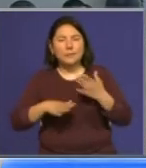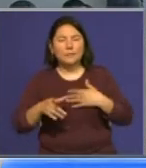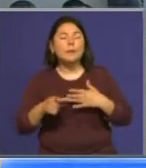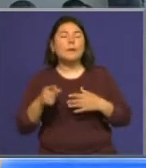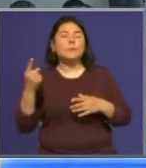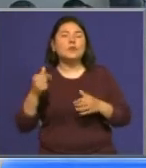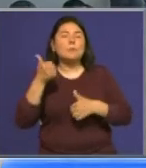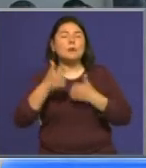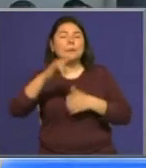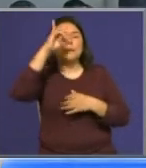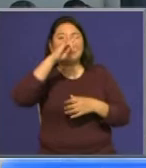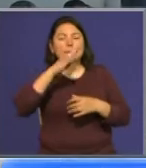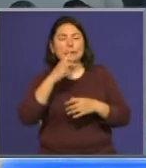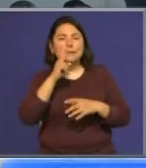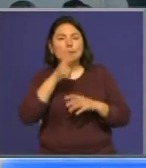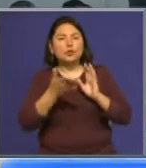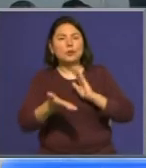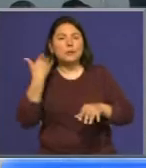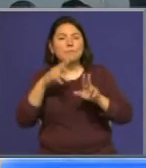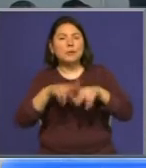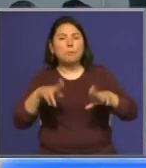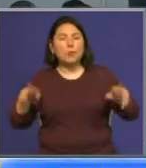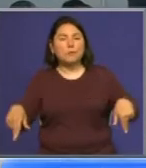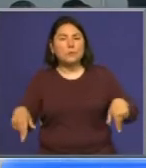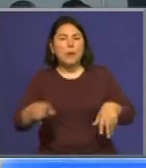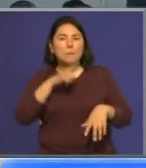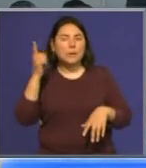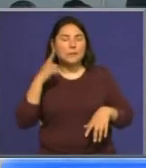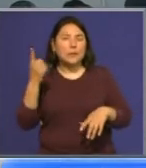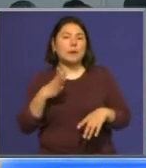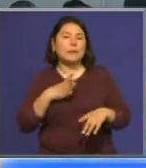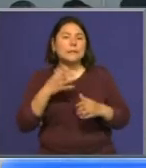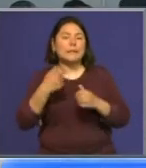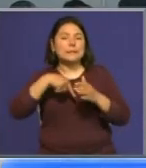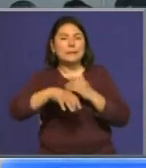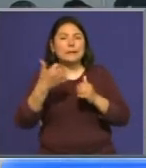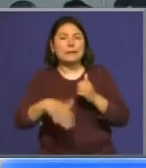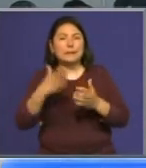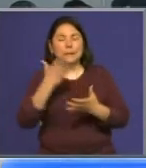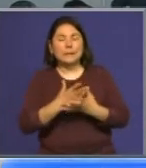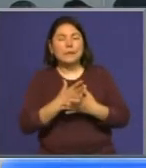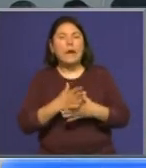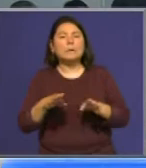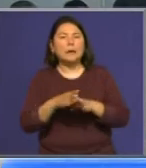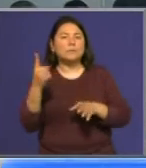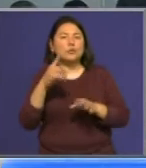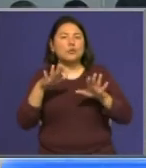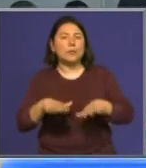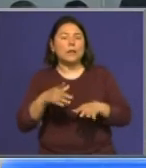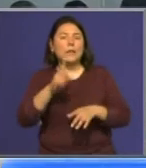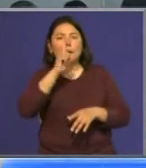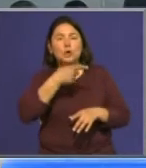Чемпионат Қазақстанда бұдан 2 жыл бұрын Петропавл қаласында жастар мен жасөспірімдер арасында тағы да бірінші орын алғанбыз 2 жыл